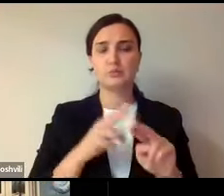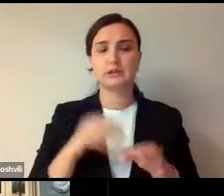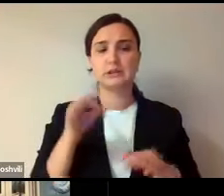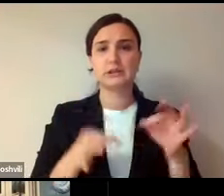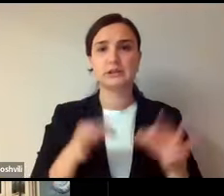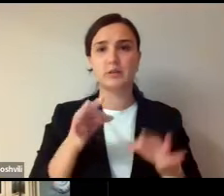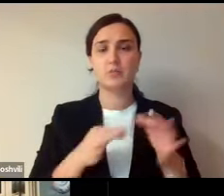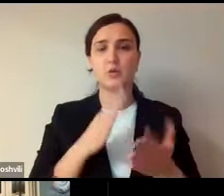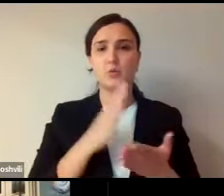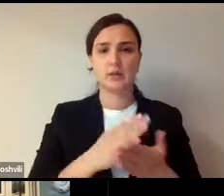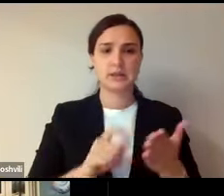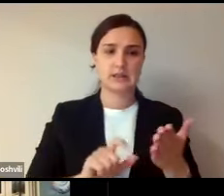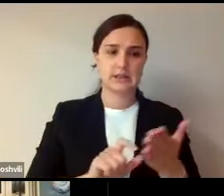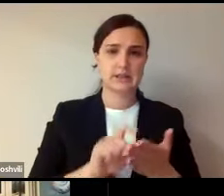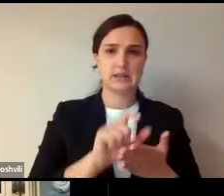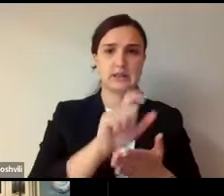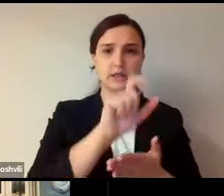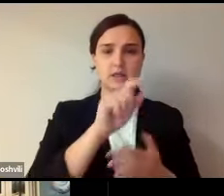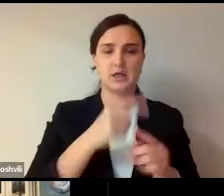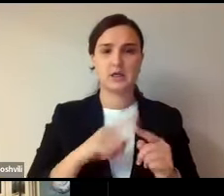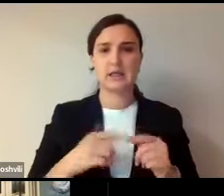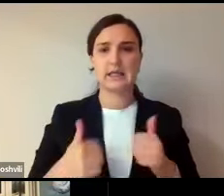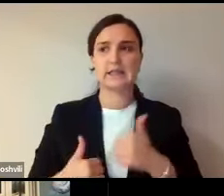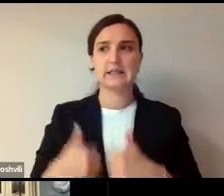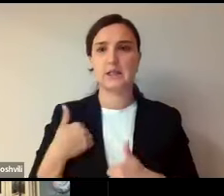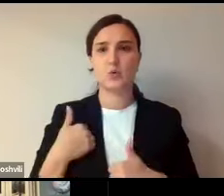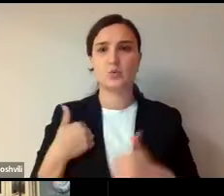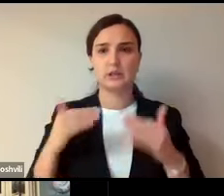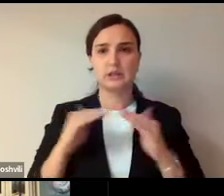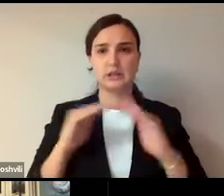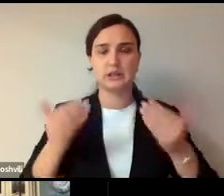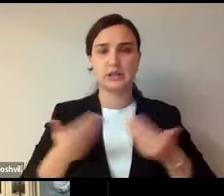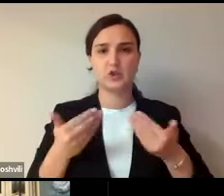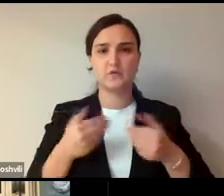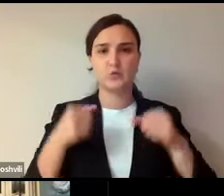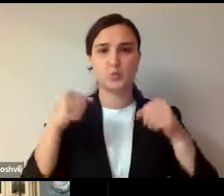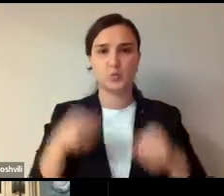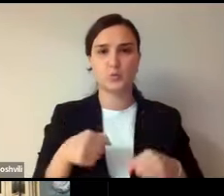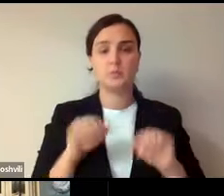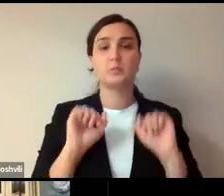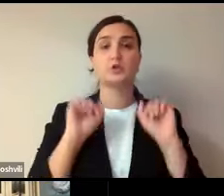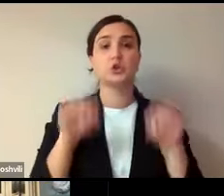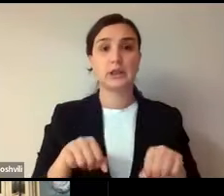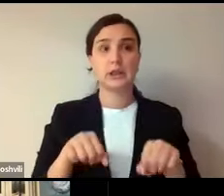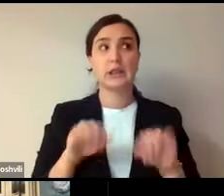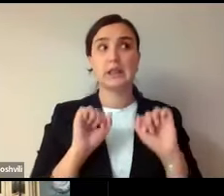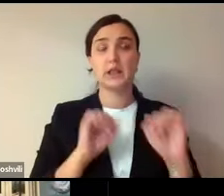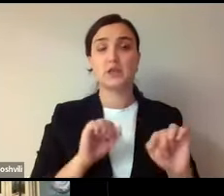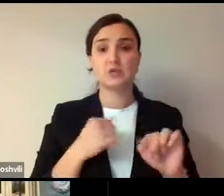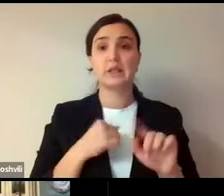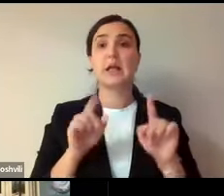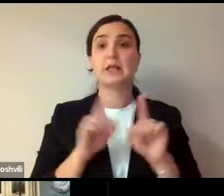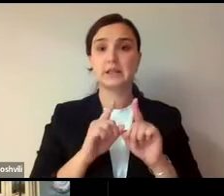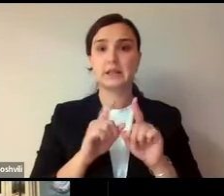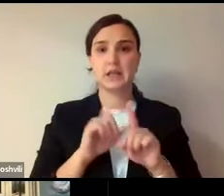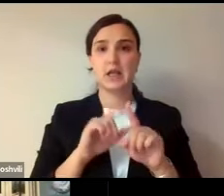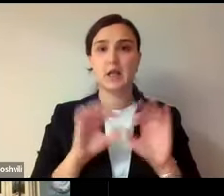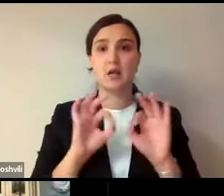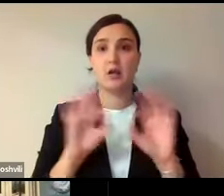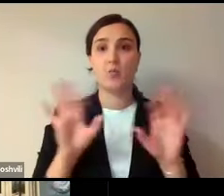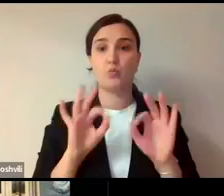არის ის გზა, რომლითაც ღირსეული საცხოვრისის უფლება შეგიძლია დაიცვათ და ჩვენ ესეთი გამონათქვამი